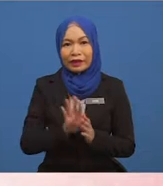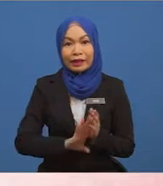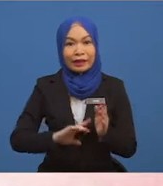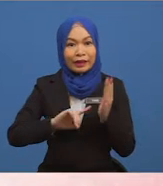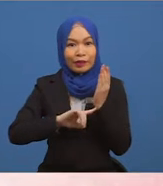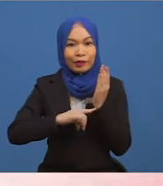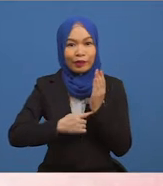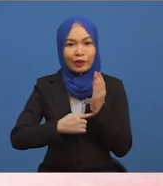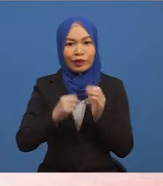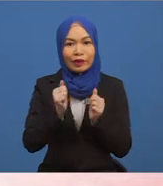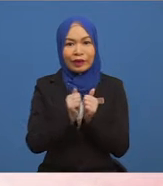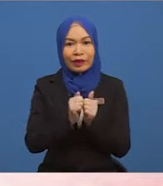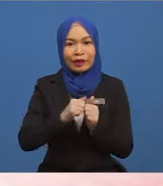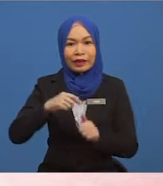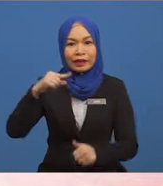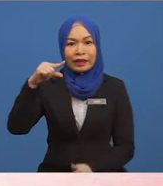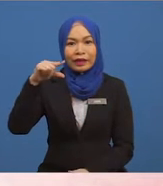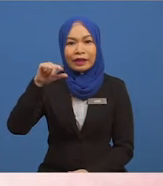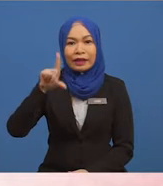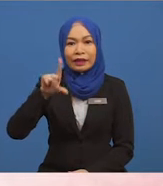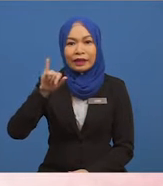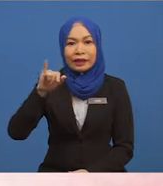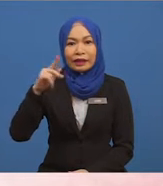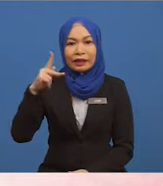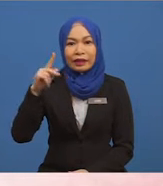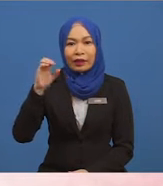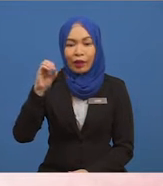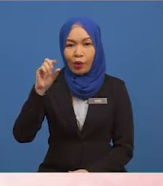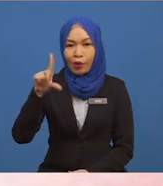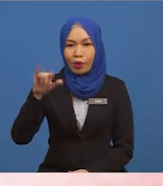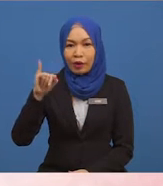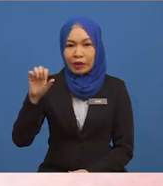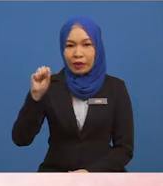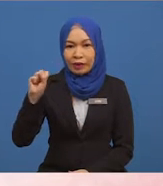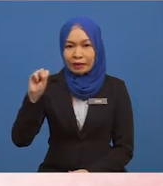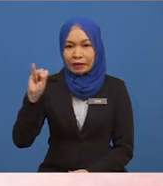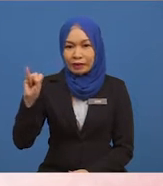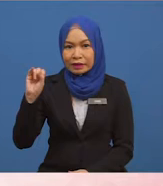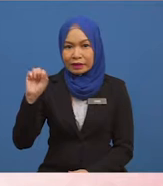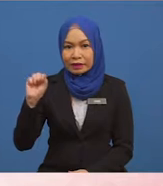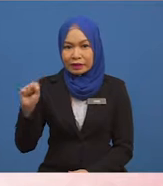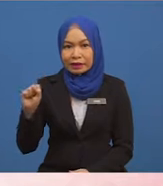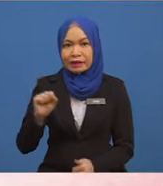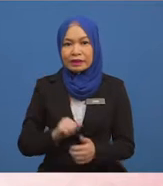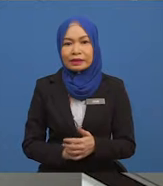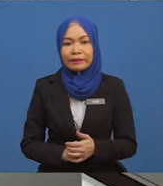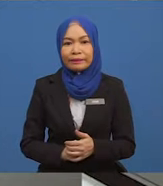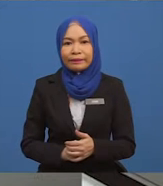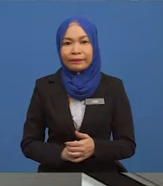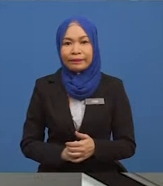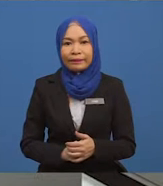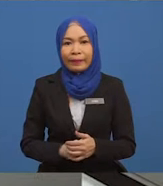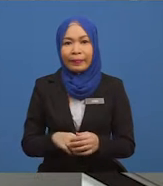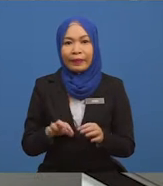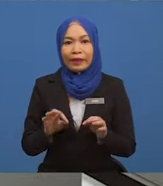dengan glikolisis apabila glukosa ditukarkan kepada piruvat.